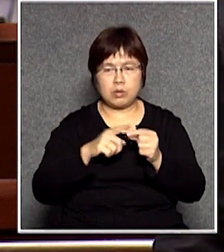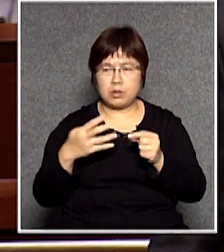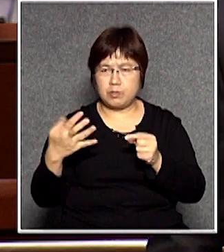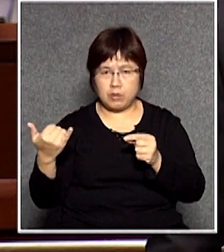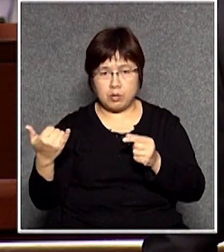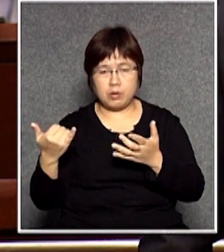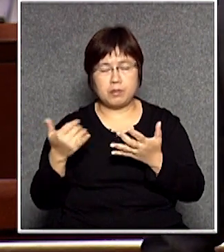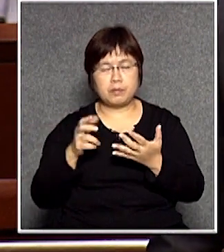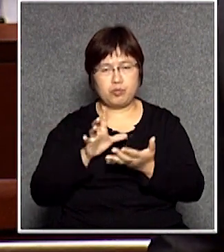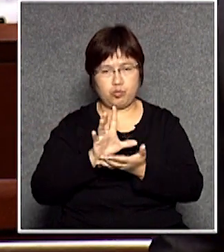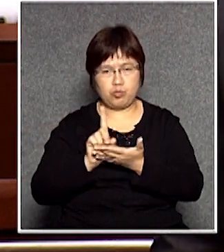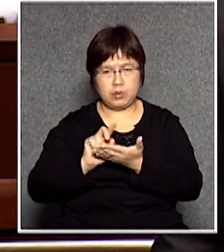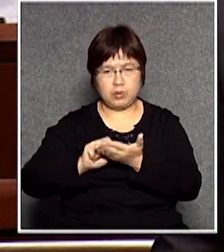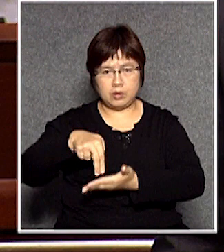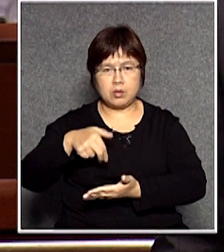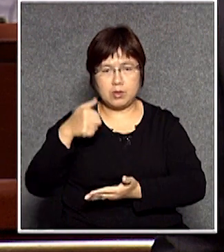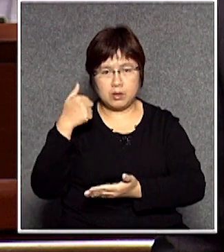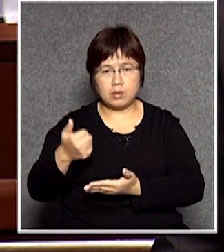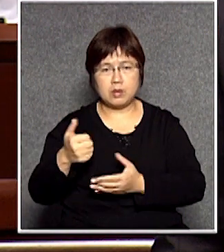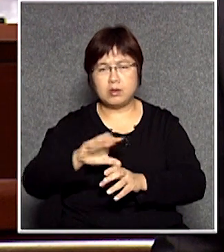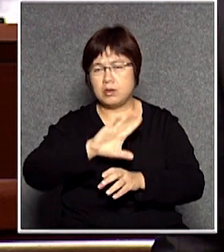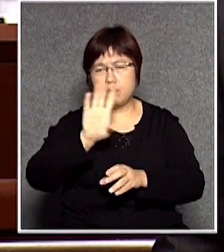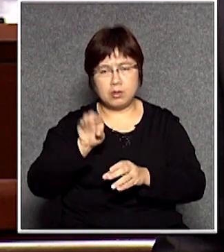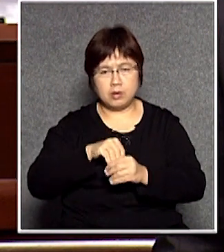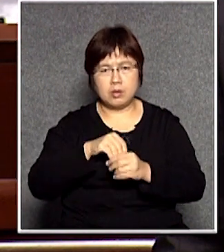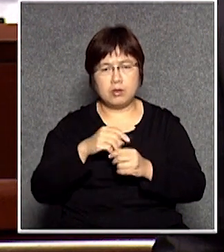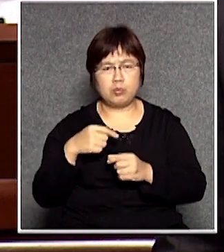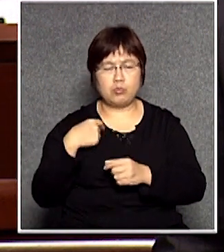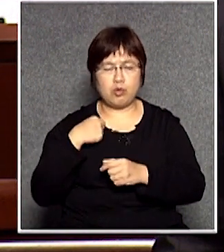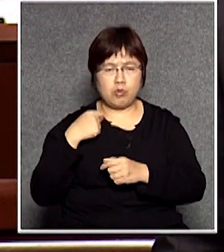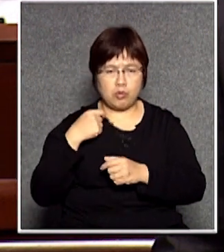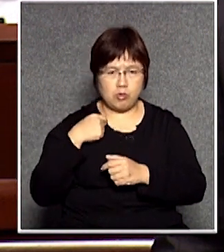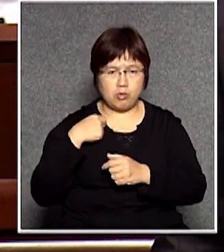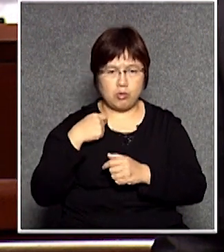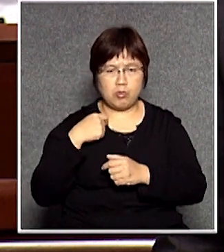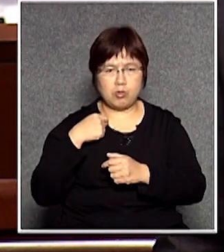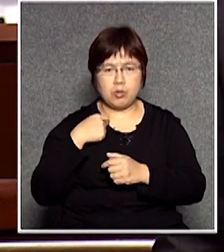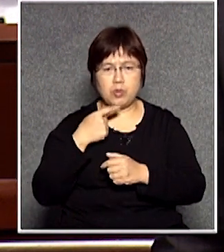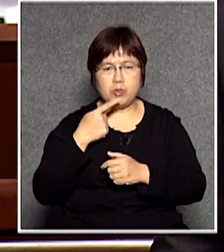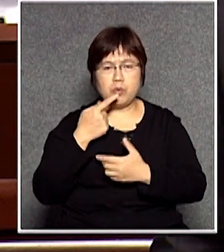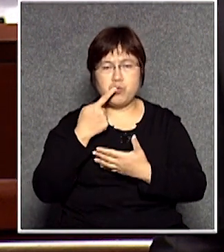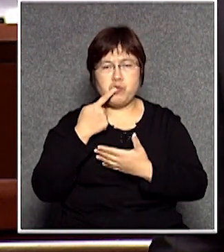後，所有這些中華民族的血淚史，